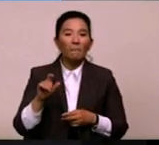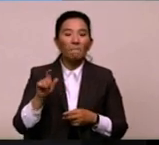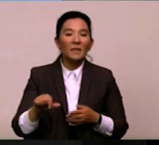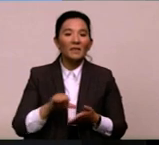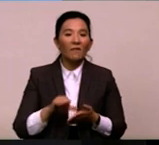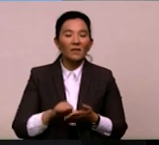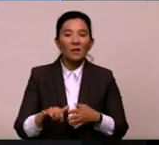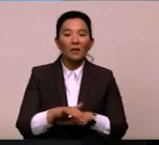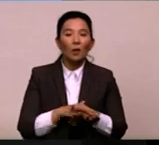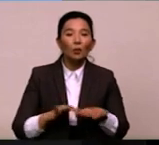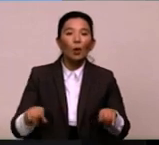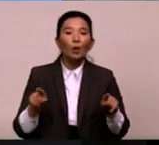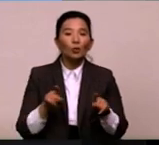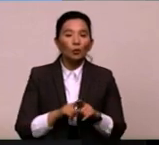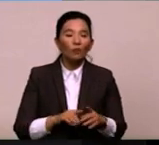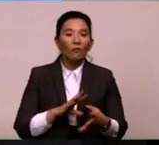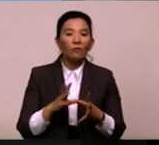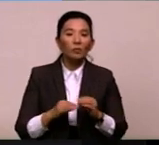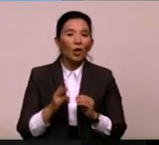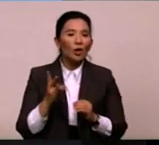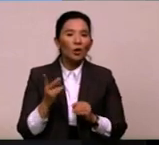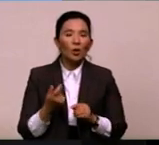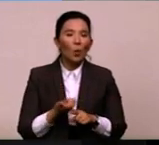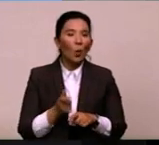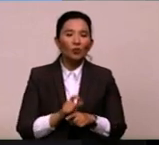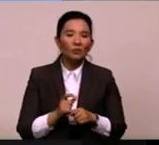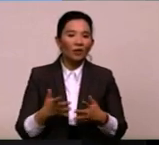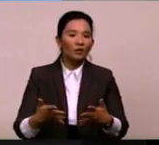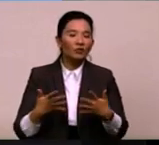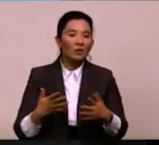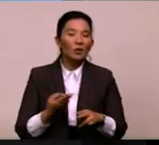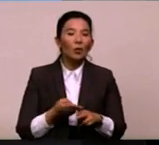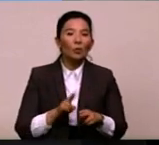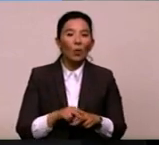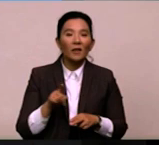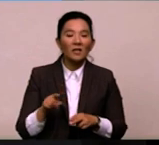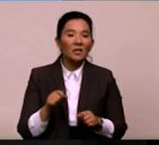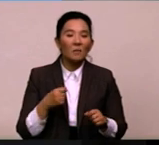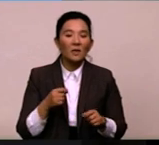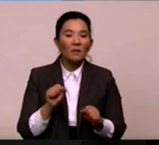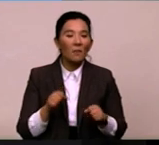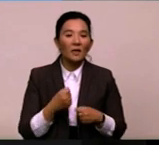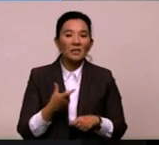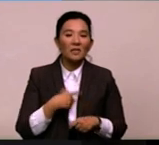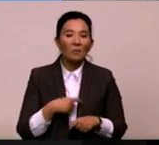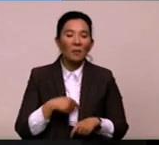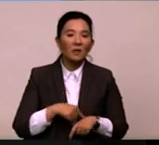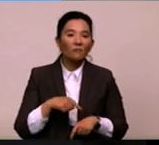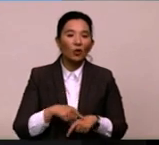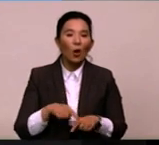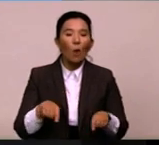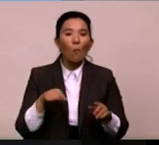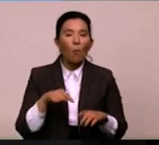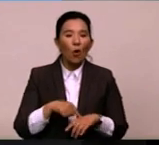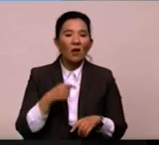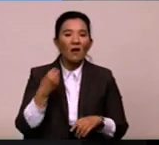народа тоже, в общем-то, не очень отличался, но все-таки они не могли себе позволить более